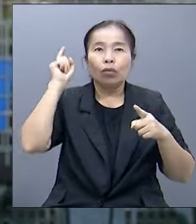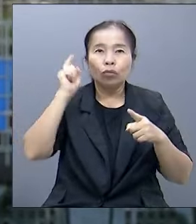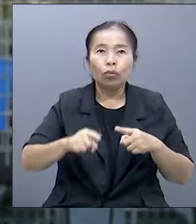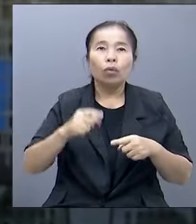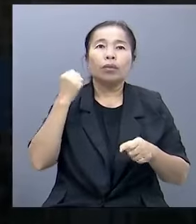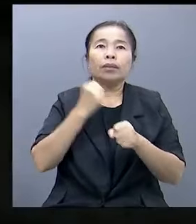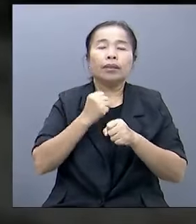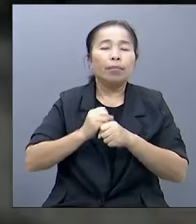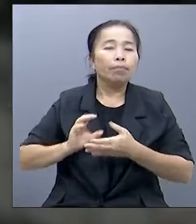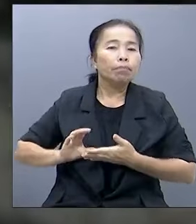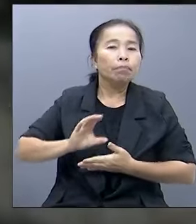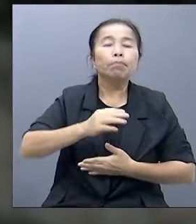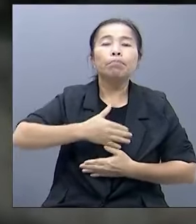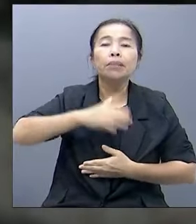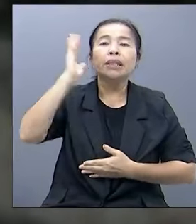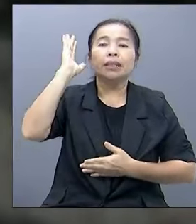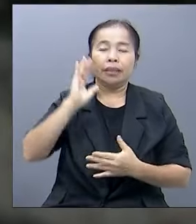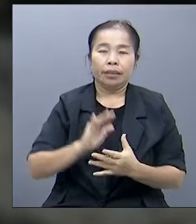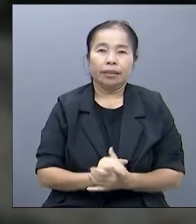ย